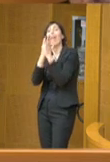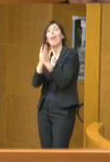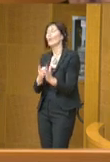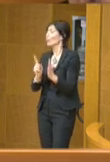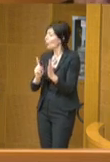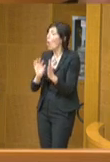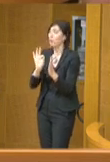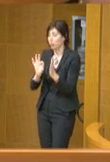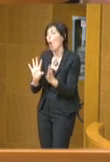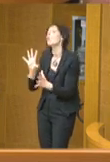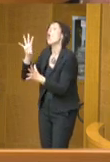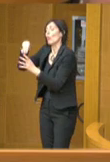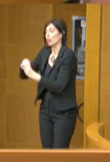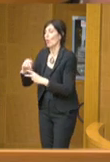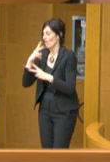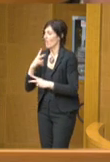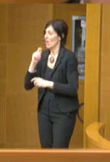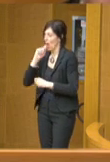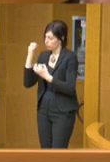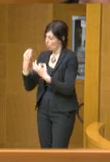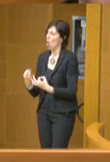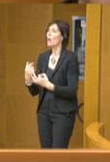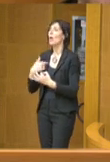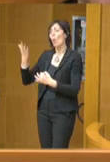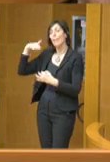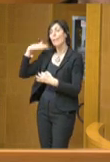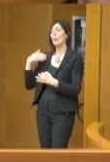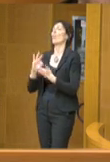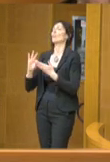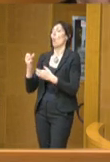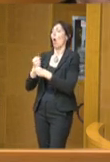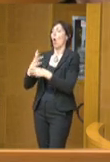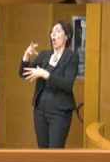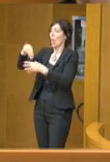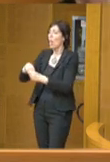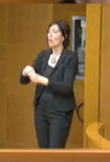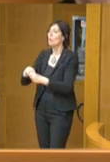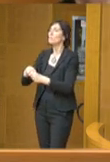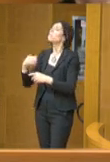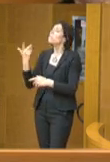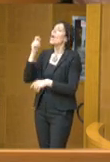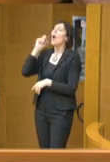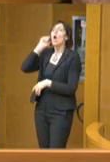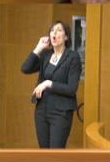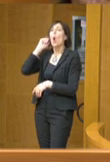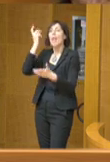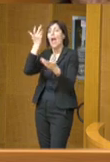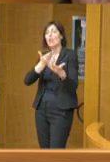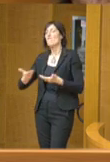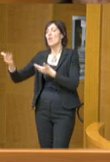una buona inclusione? Io quando lavoravo nelle scuole dicevo sempre: i compleanni a cui sono invitati i bambini con